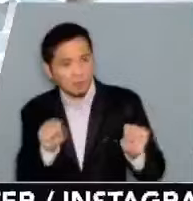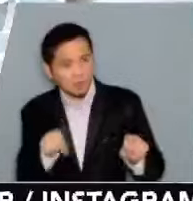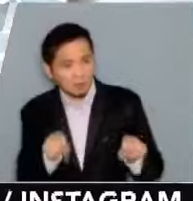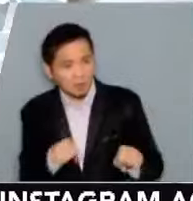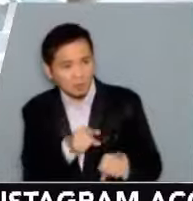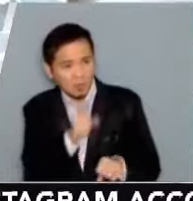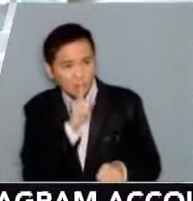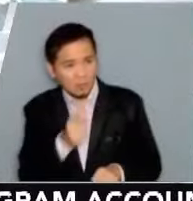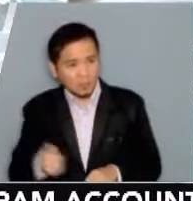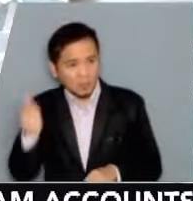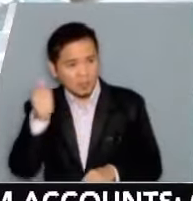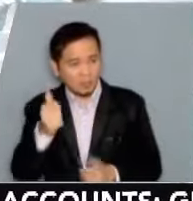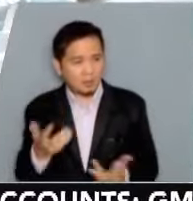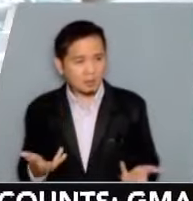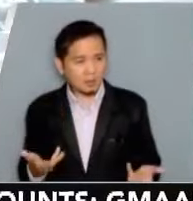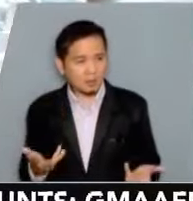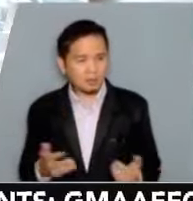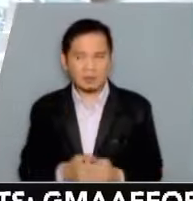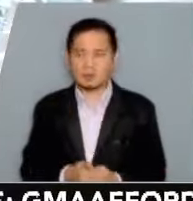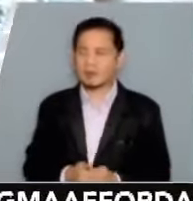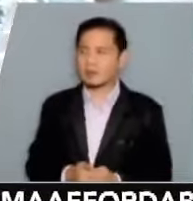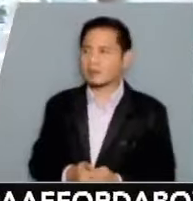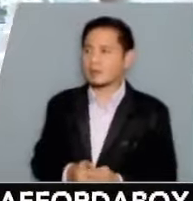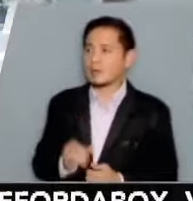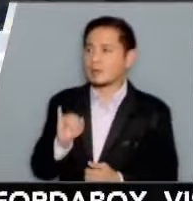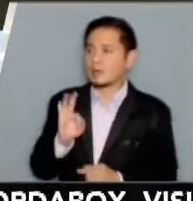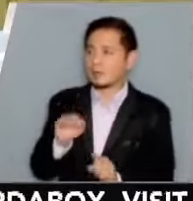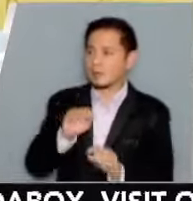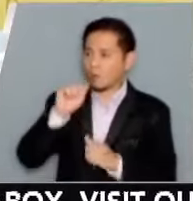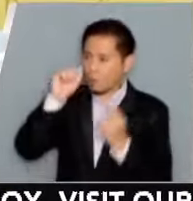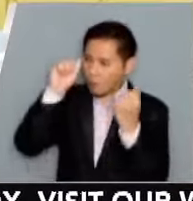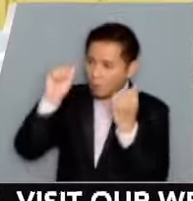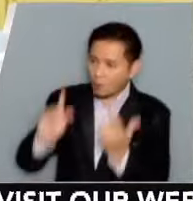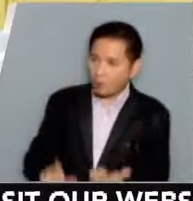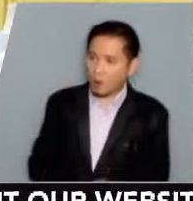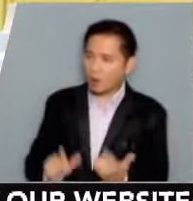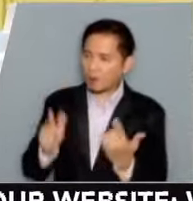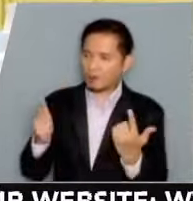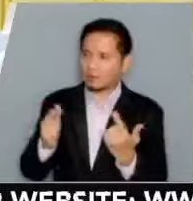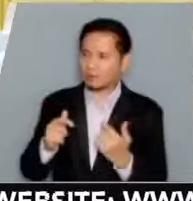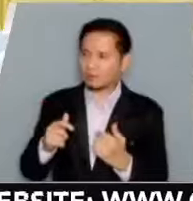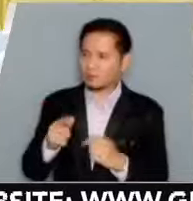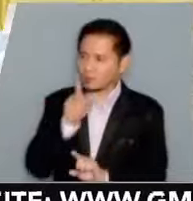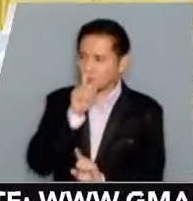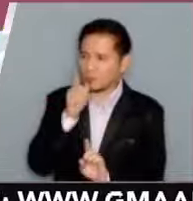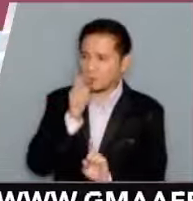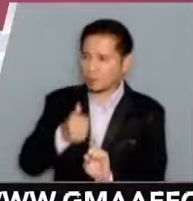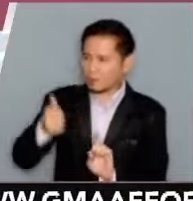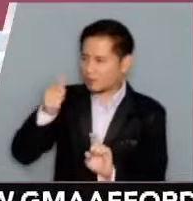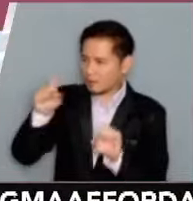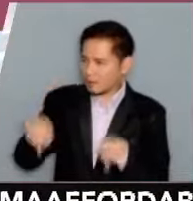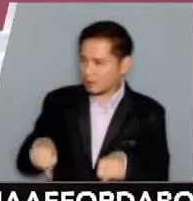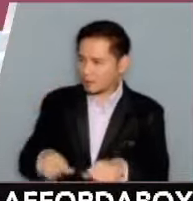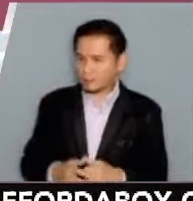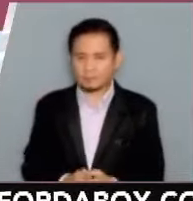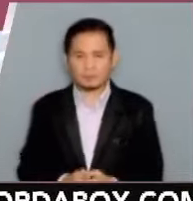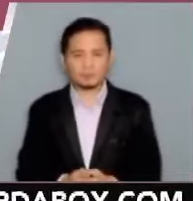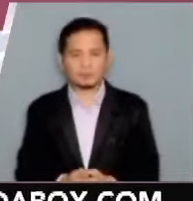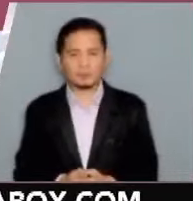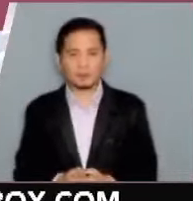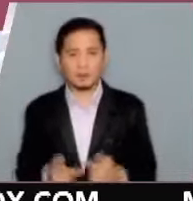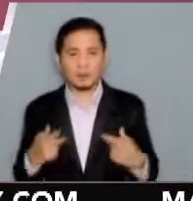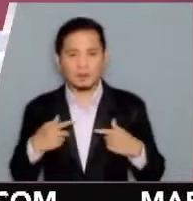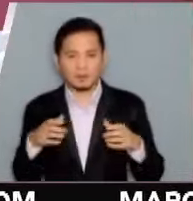sigurado lang po kayo mananalo diyan if you Bet on all the ads e Titingnan daw ng anti-money laundering council kung may illegal